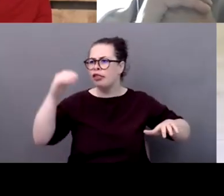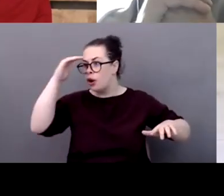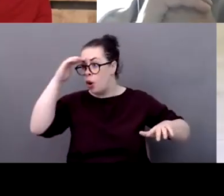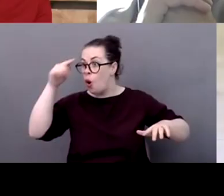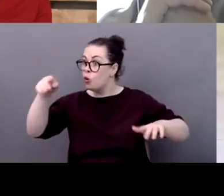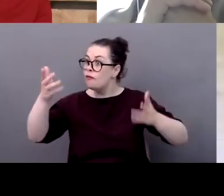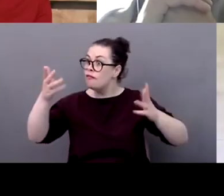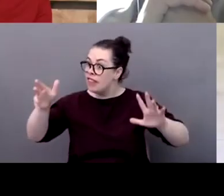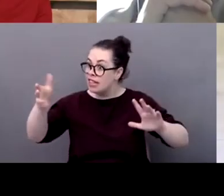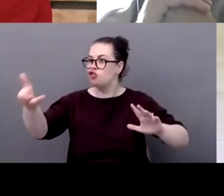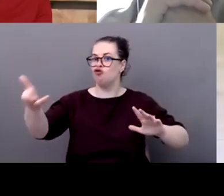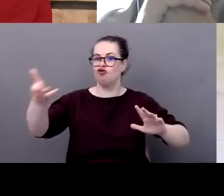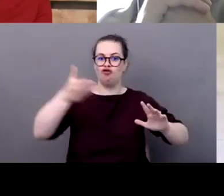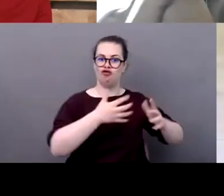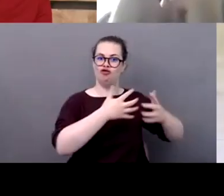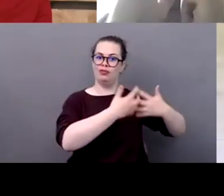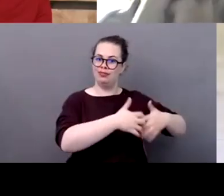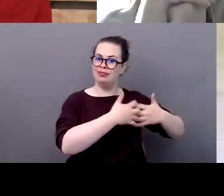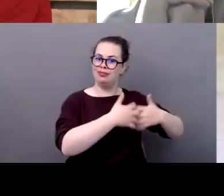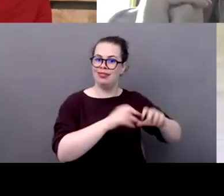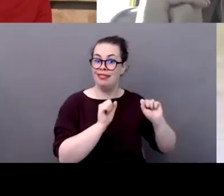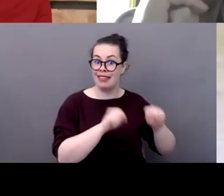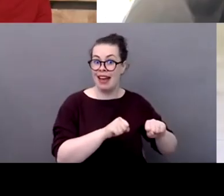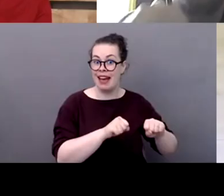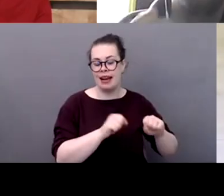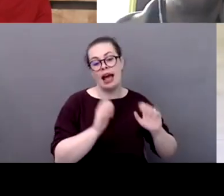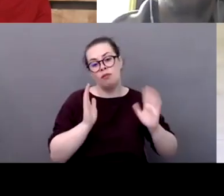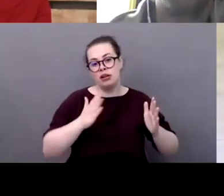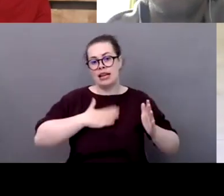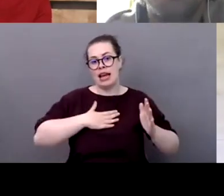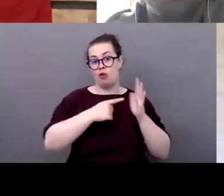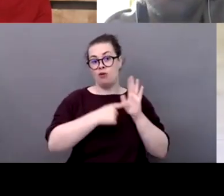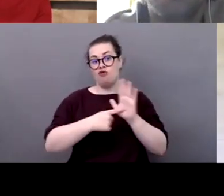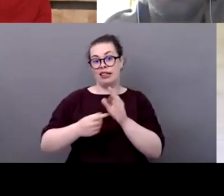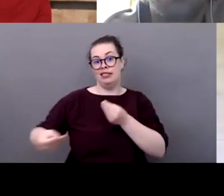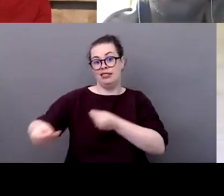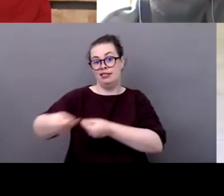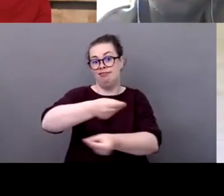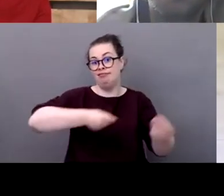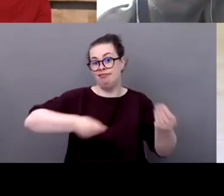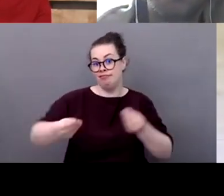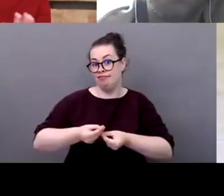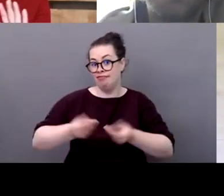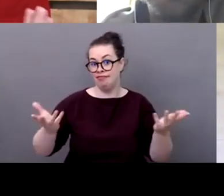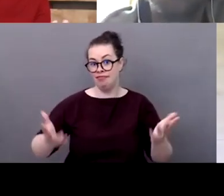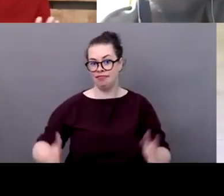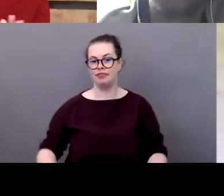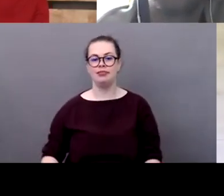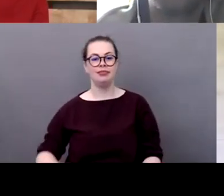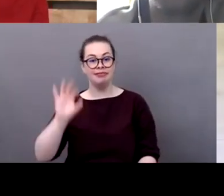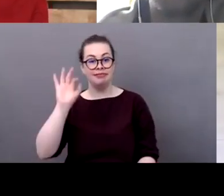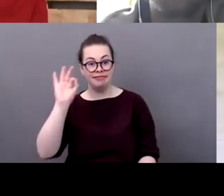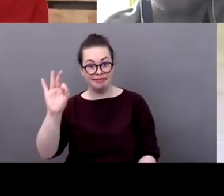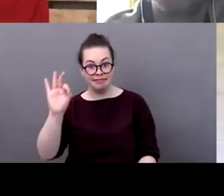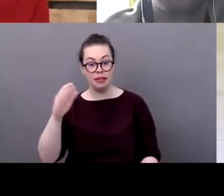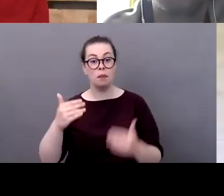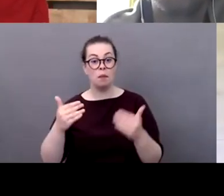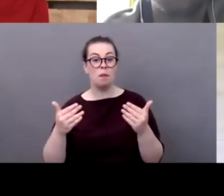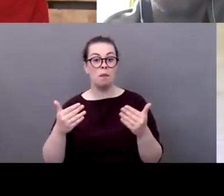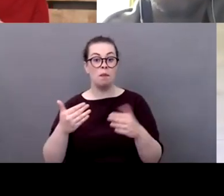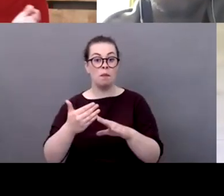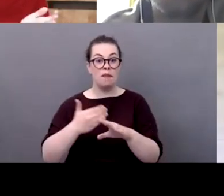Absolutely. I don't know, Guillaume, if you want to add something before we close this session. If you guys have a final